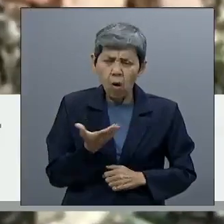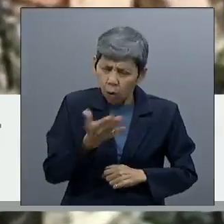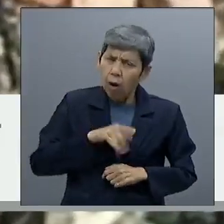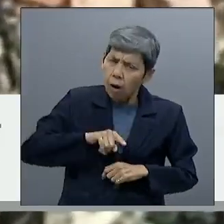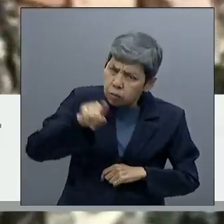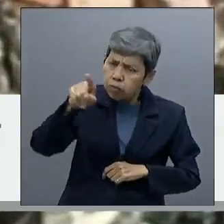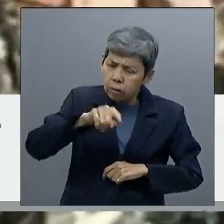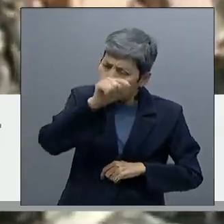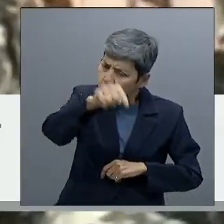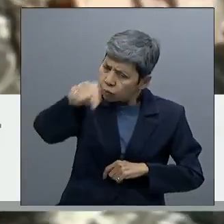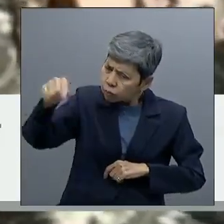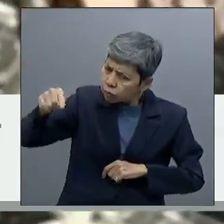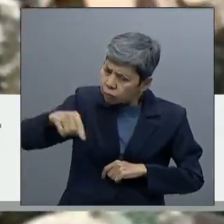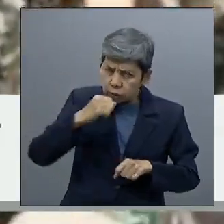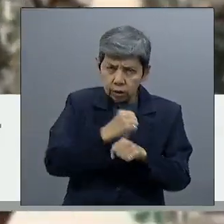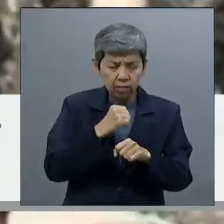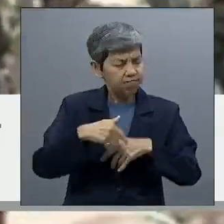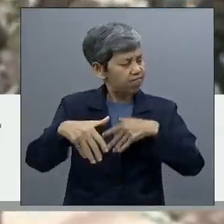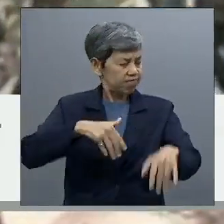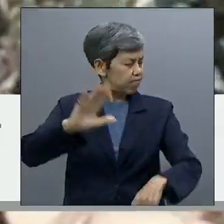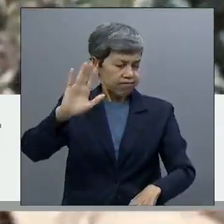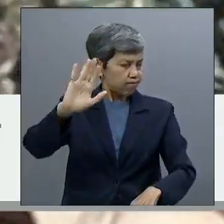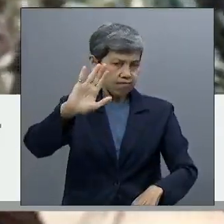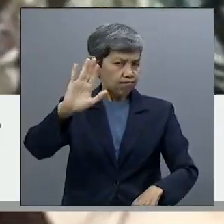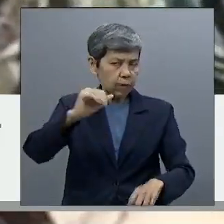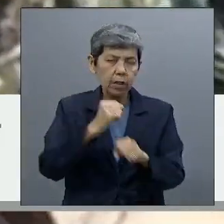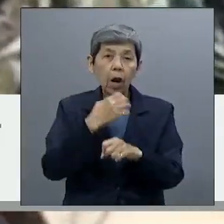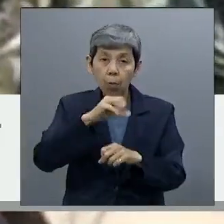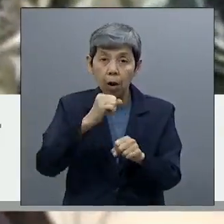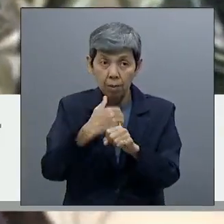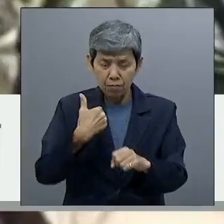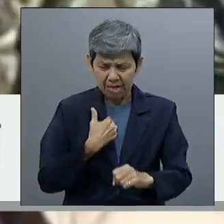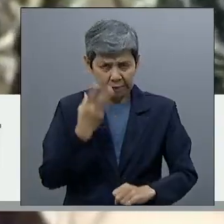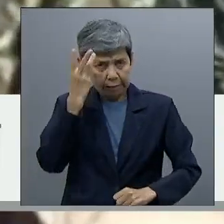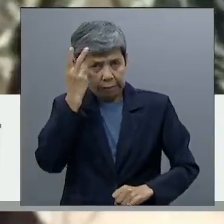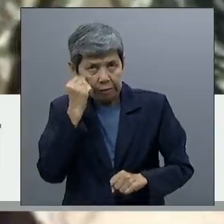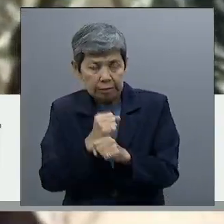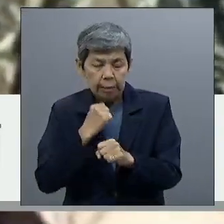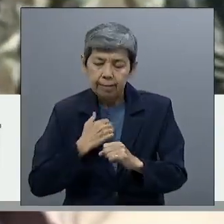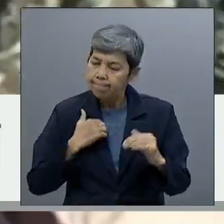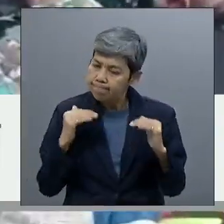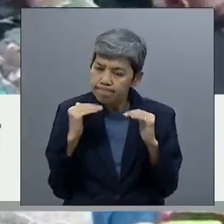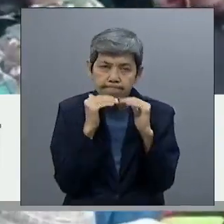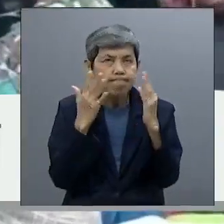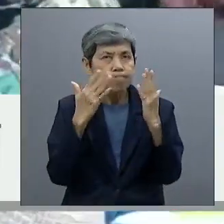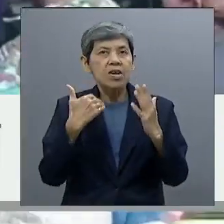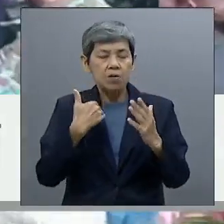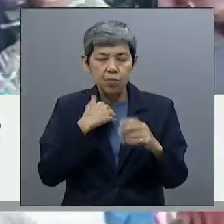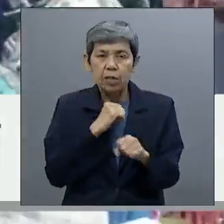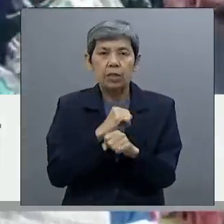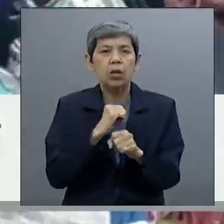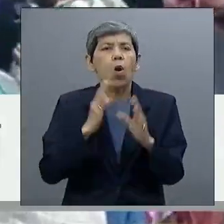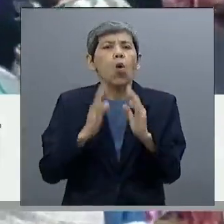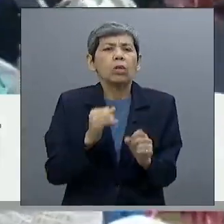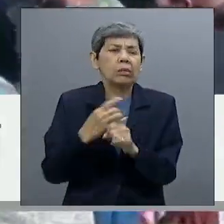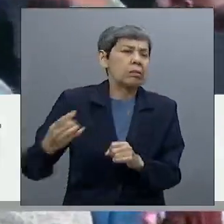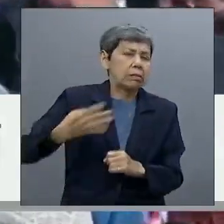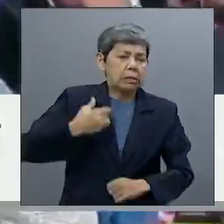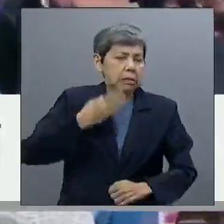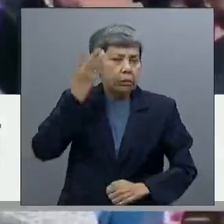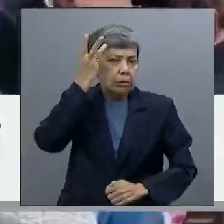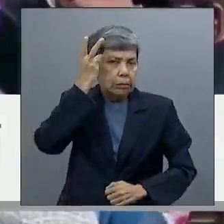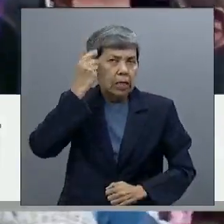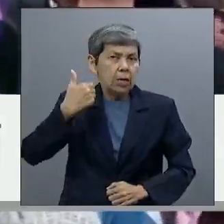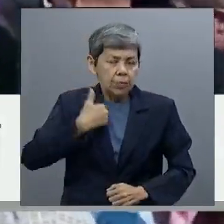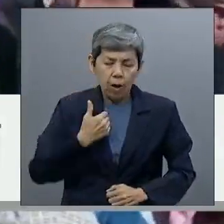ชี้แนวเขตอุทยานแต่ว่าทางชาวบ้านไม่ยอมนะคะโดยอ้างว่าเกรงว่าจะไม่ได้รับความเป็นธรรมและถูกเจ้าหน้าที่กลั่นแกล้งพร้อม